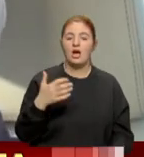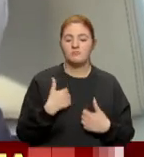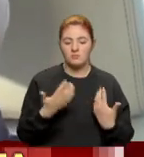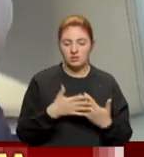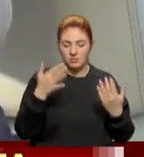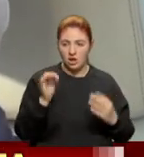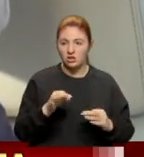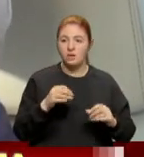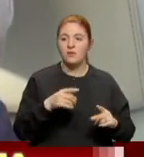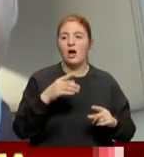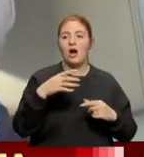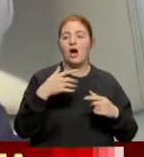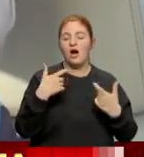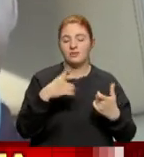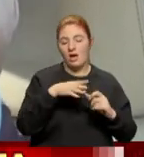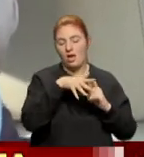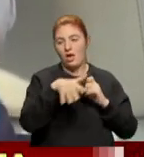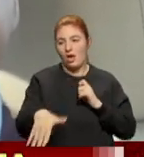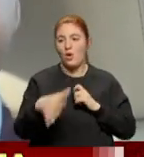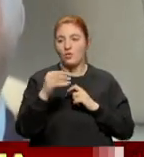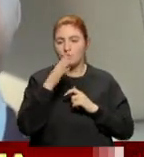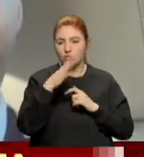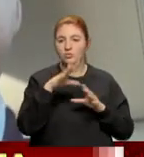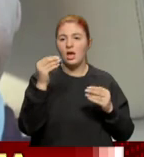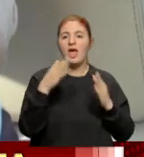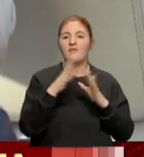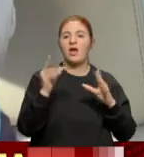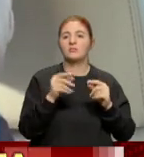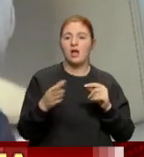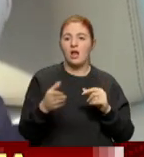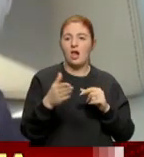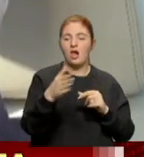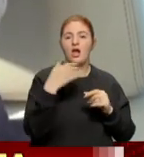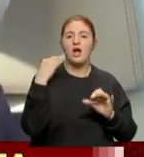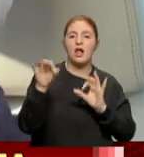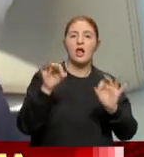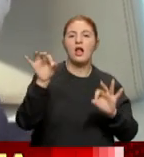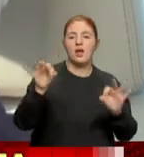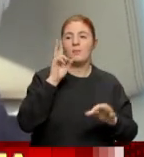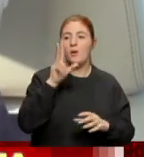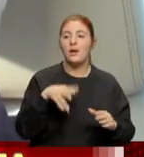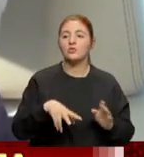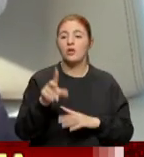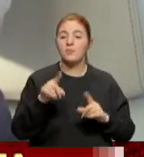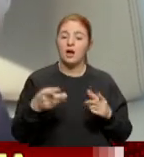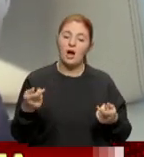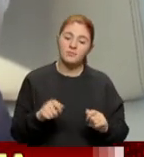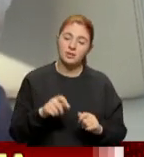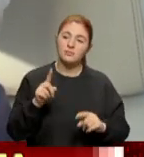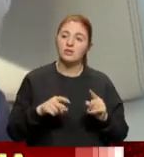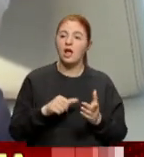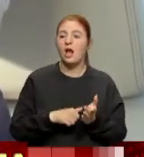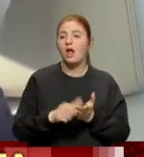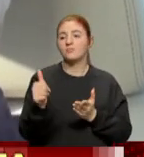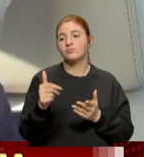Kahramanmaraş'tan başlayıp Antakya'ya inen bir fay hattı biliyorsunuz. Oradaki bütün yerleşim merkezlerine uğraya uğraya geçmeye çalışıyorum. Evet. Ama yollar yer yer kapalı, yer yer